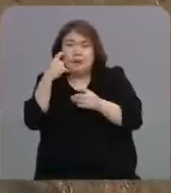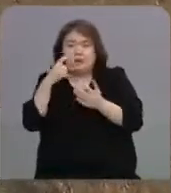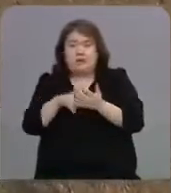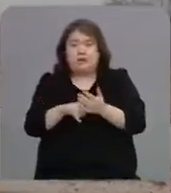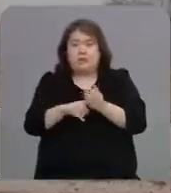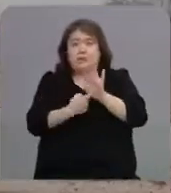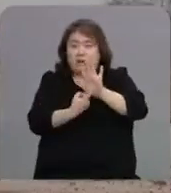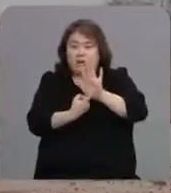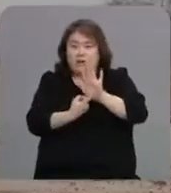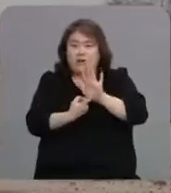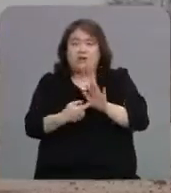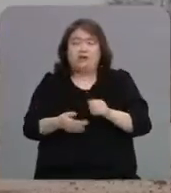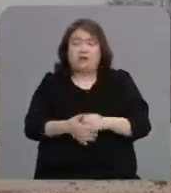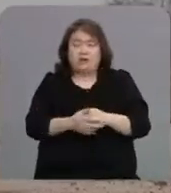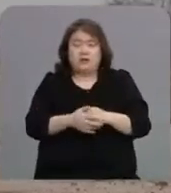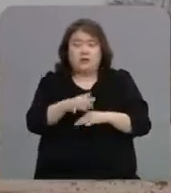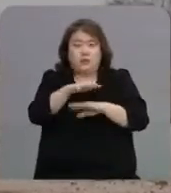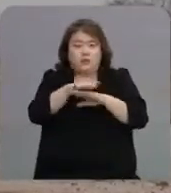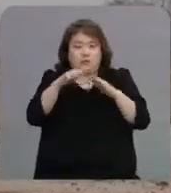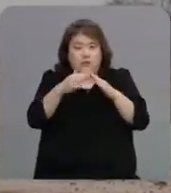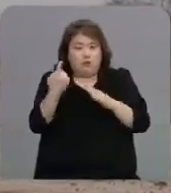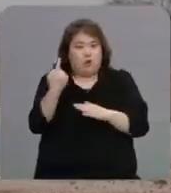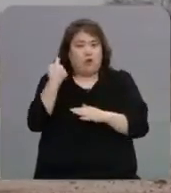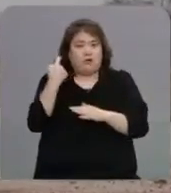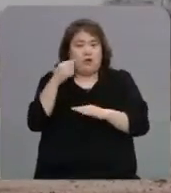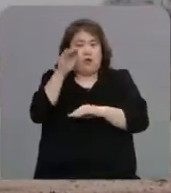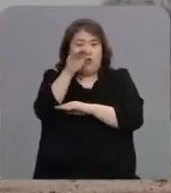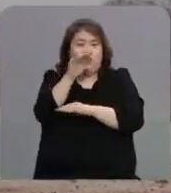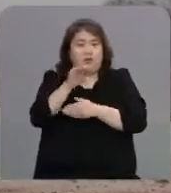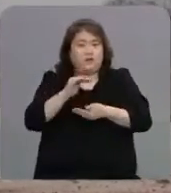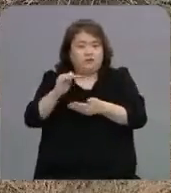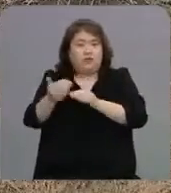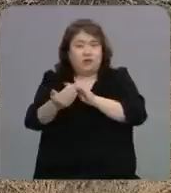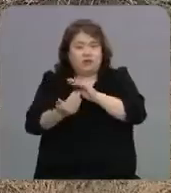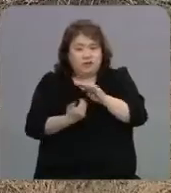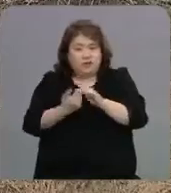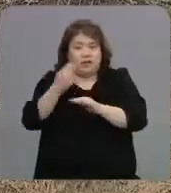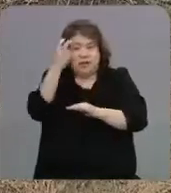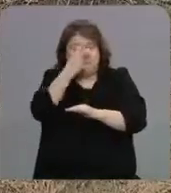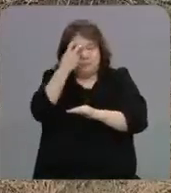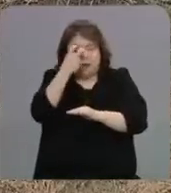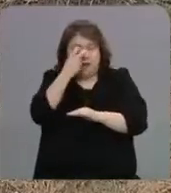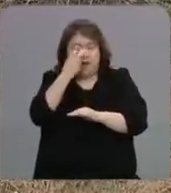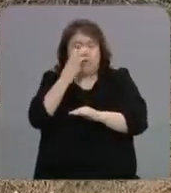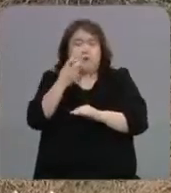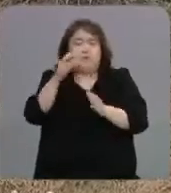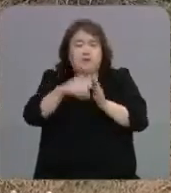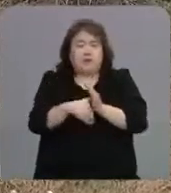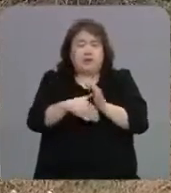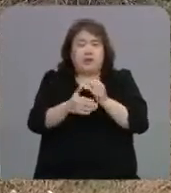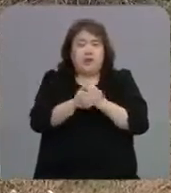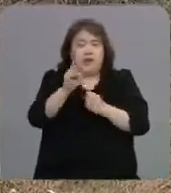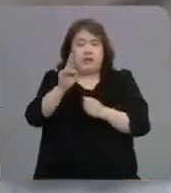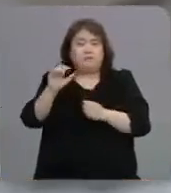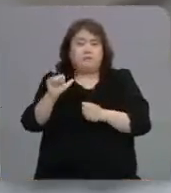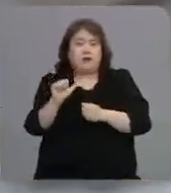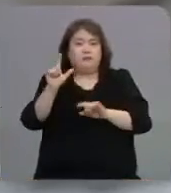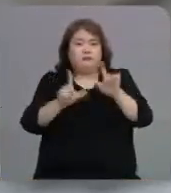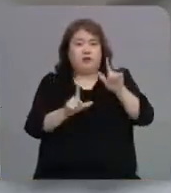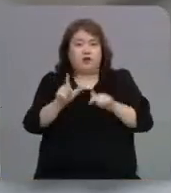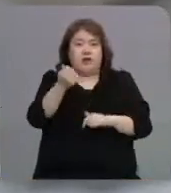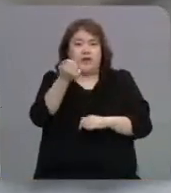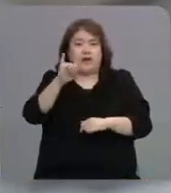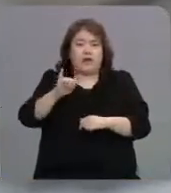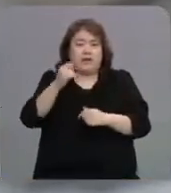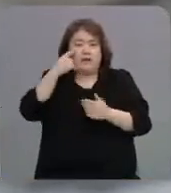밝혔는데요 해당 농장에서 어제 우리를 출 하기 앞서 실시한 방역 기관 사령 검사에서 h5 위험 ai